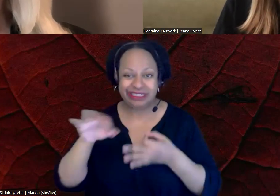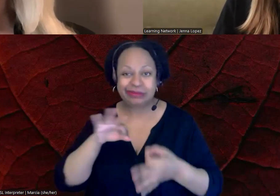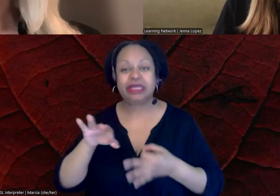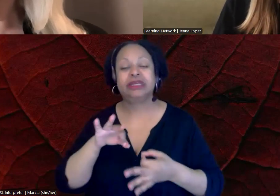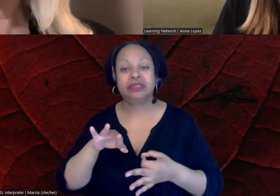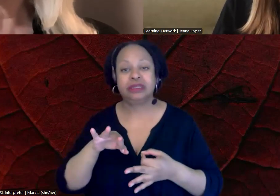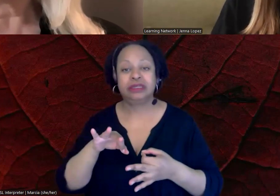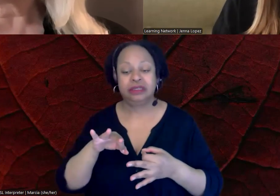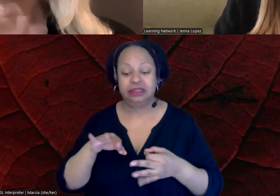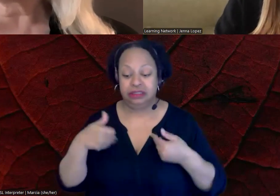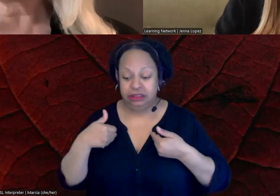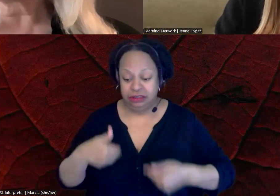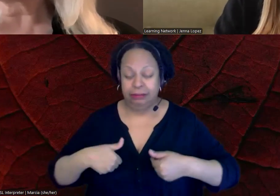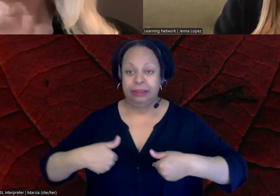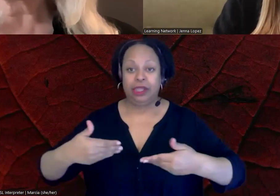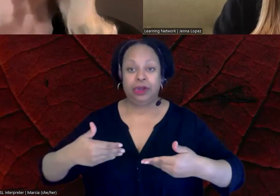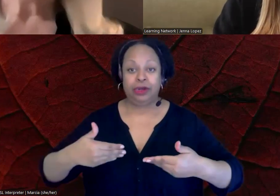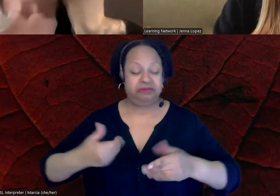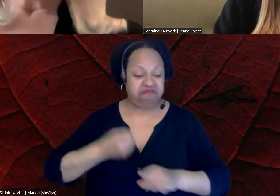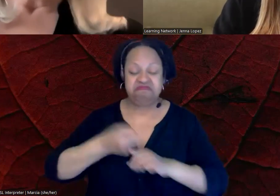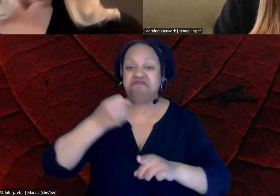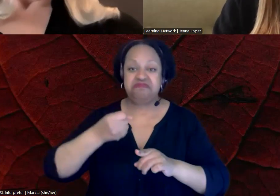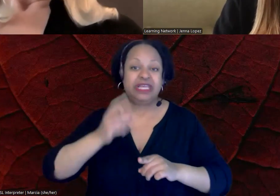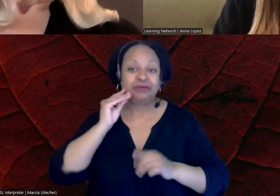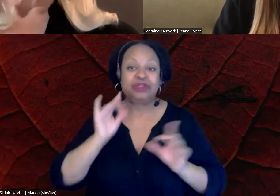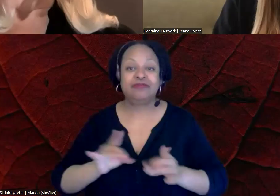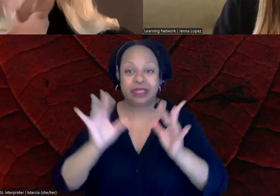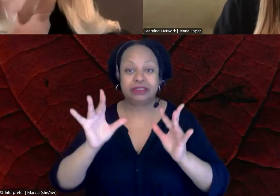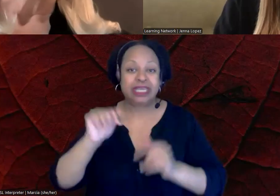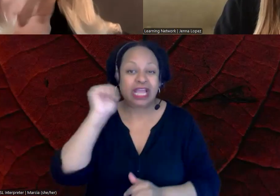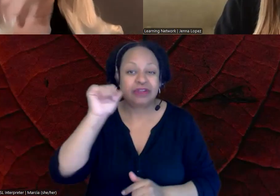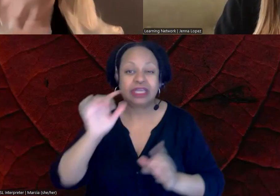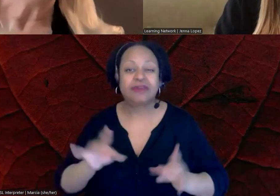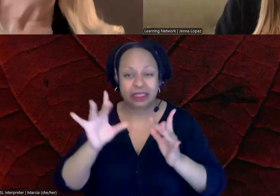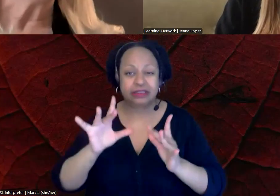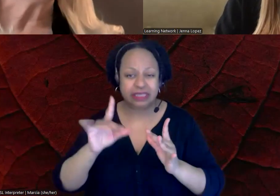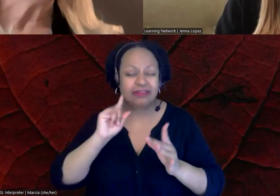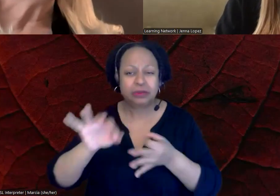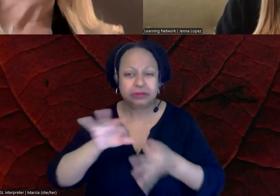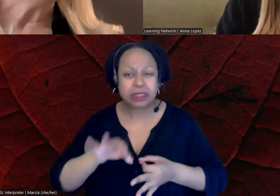qui signalent ou sont passées par cette violence existentielle?